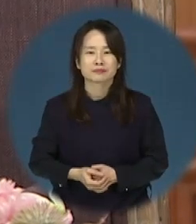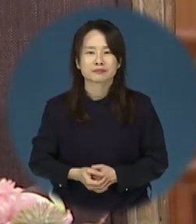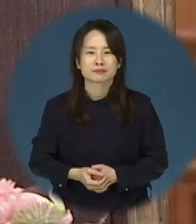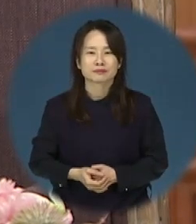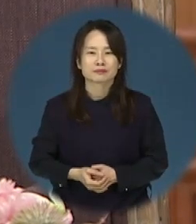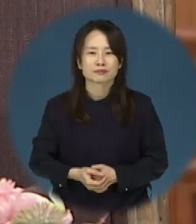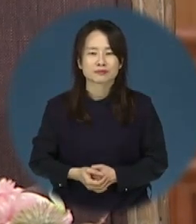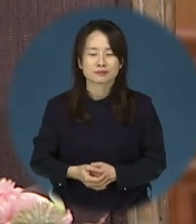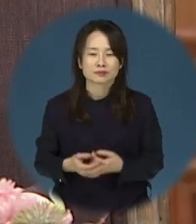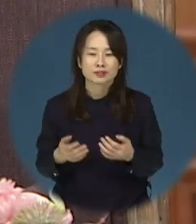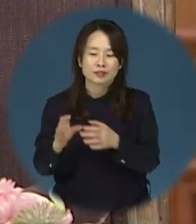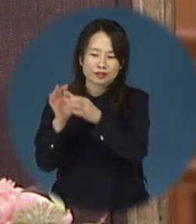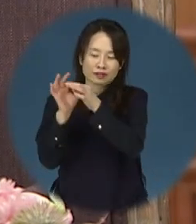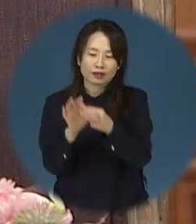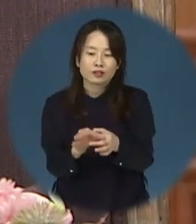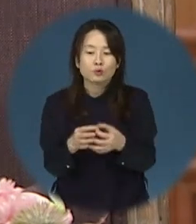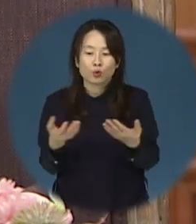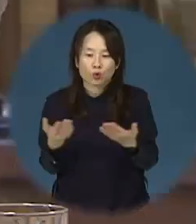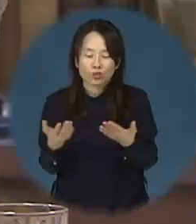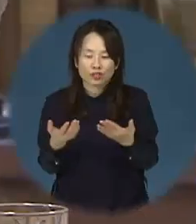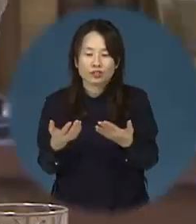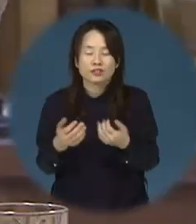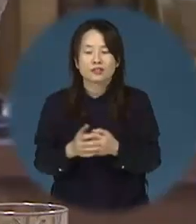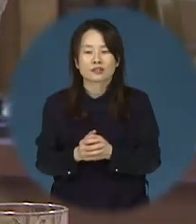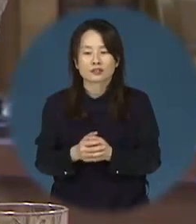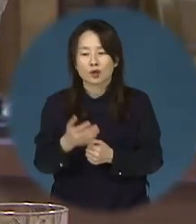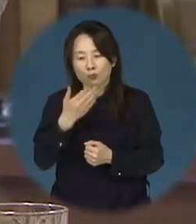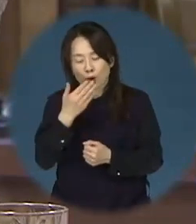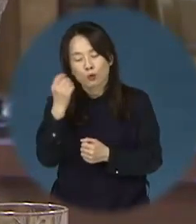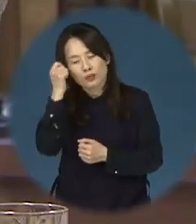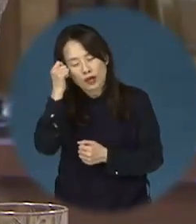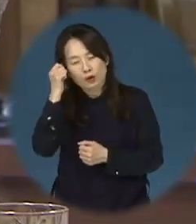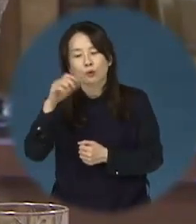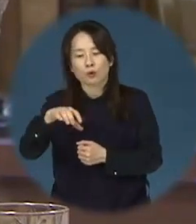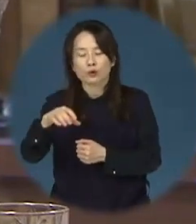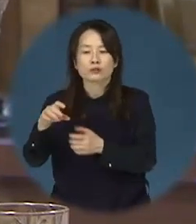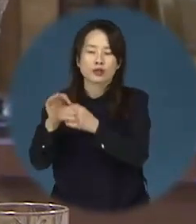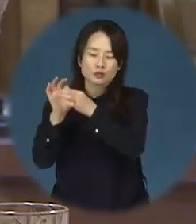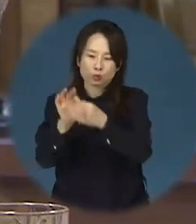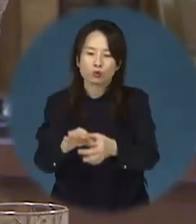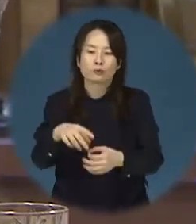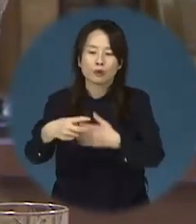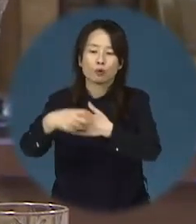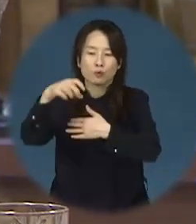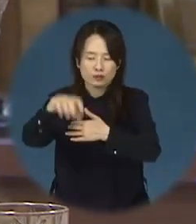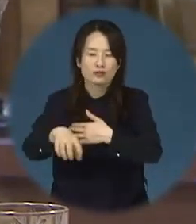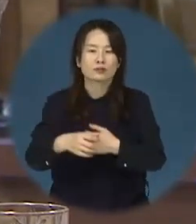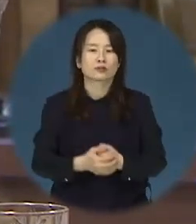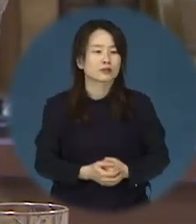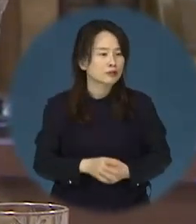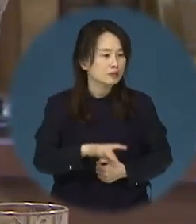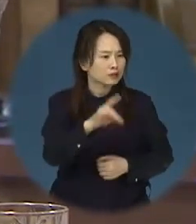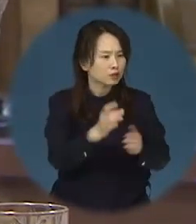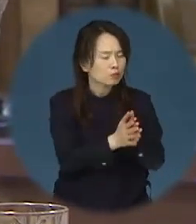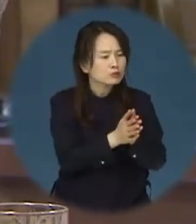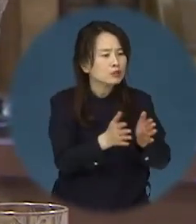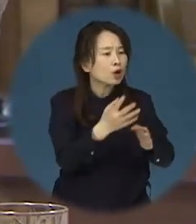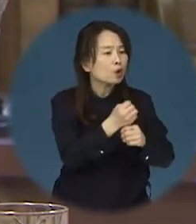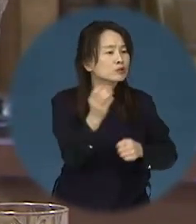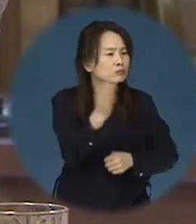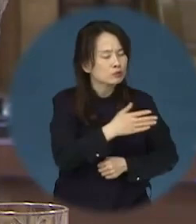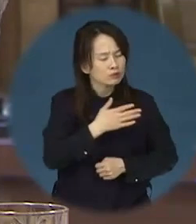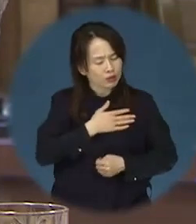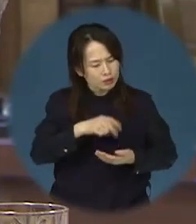거기서 일단 상주하고 의식주 해결하고 첫 시작은 네. 왜 이렇게 된 겁니까? 언제부터 이렇게 아, 난 노숙인